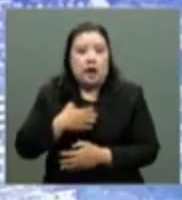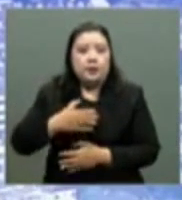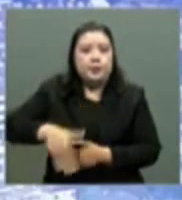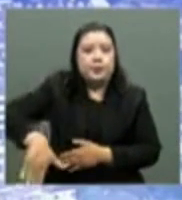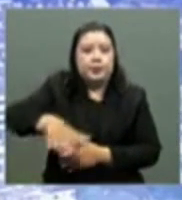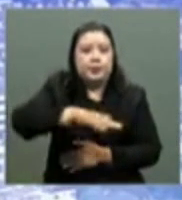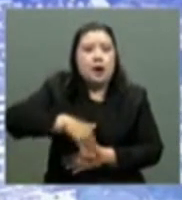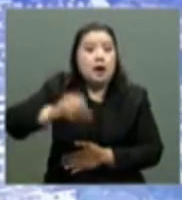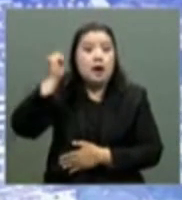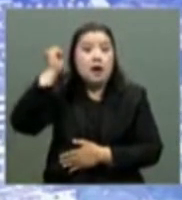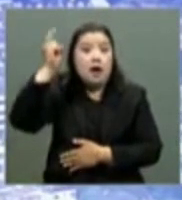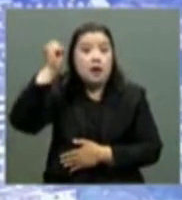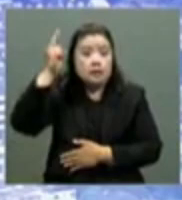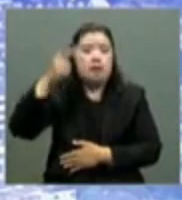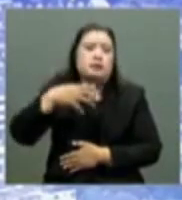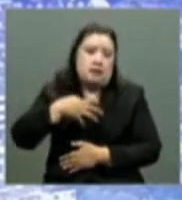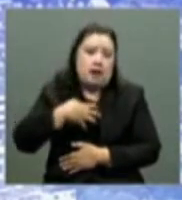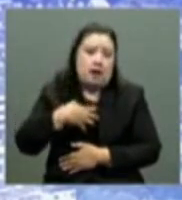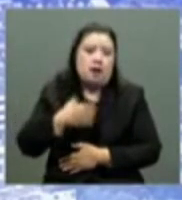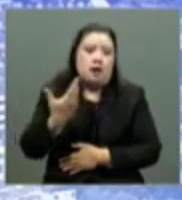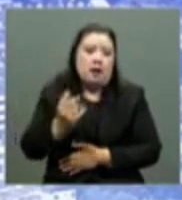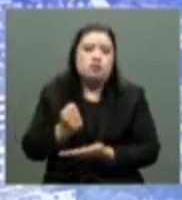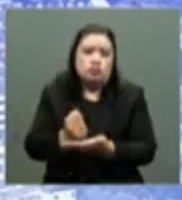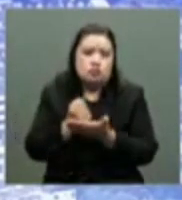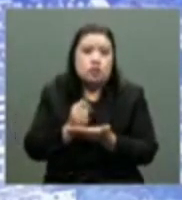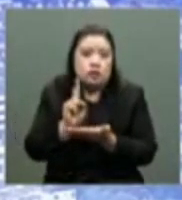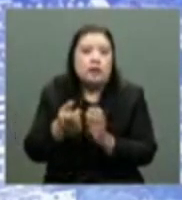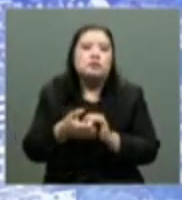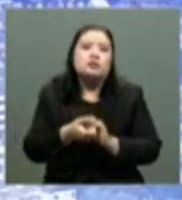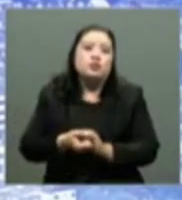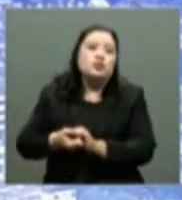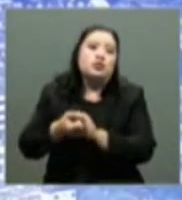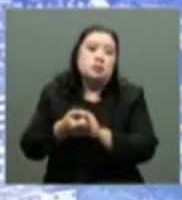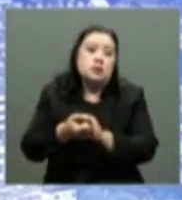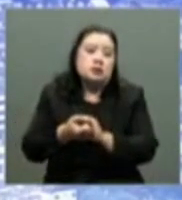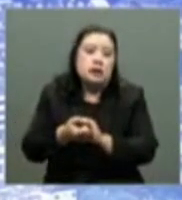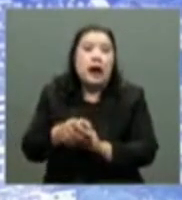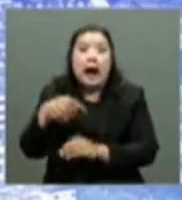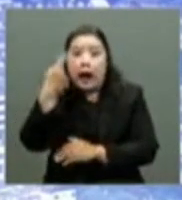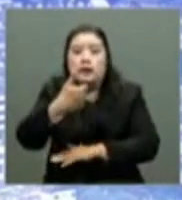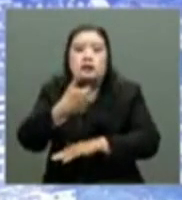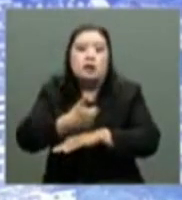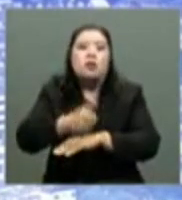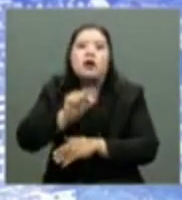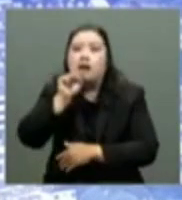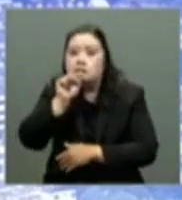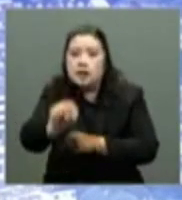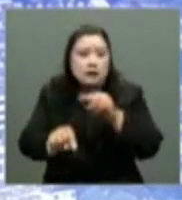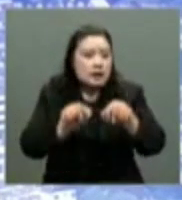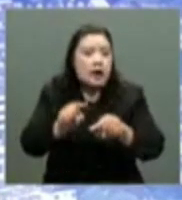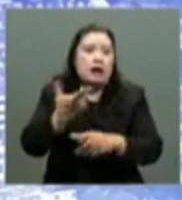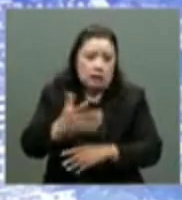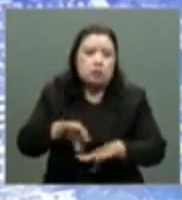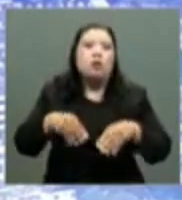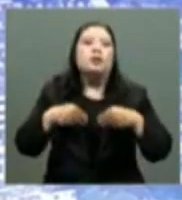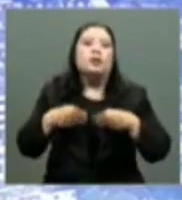ชนได้เข้าใจแล้วก็ได้ให้ความร่วมมือกับทางท่านผู้ว่าท่านผู้ที่ดูแลเรื่องของ